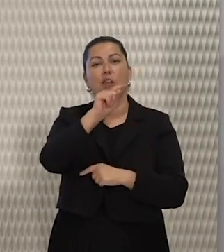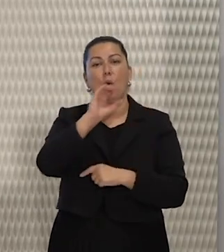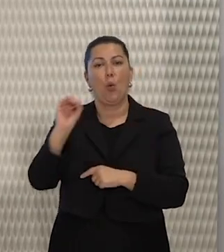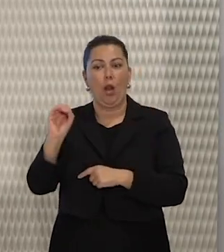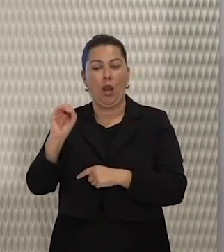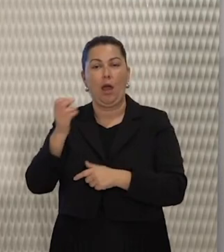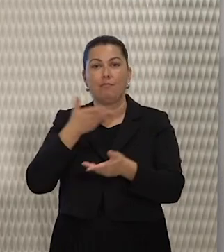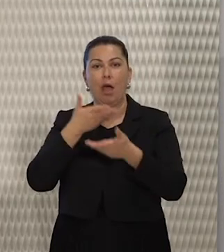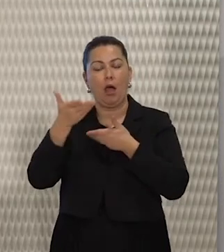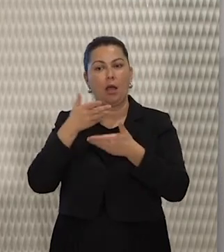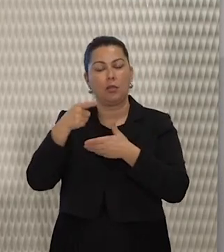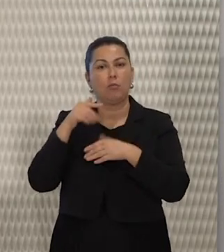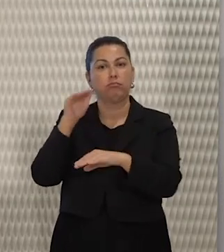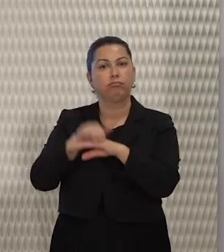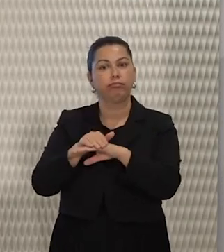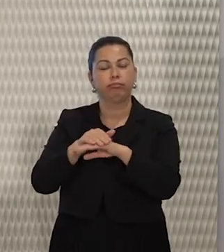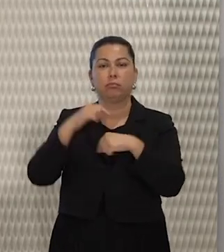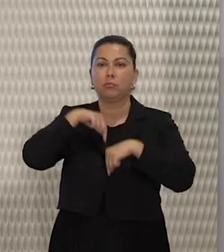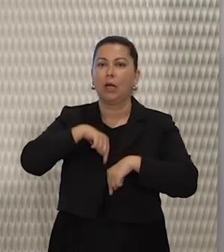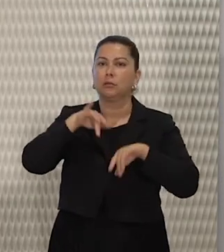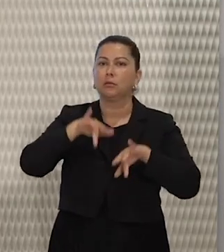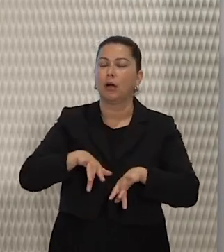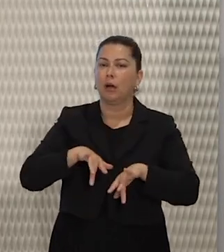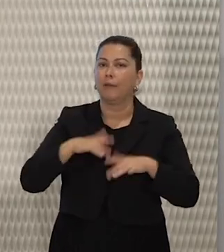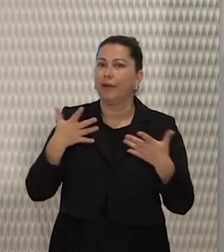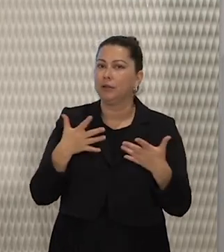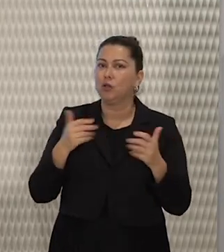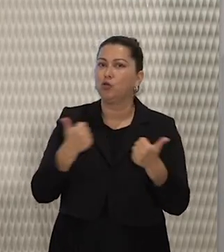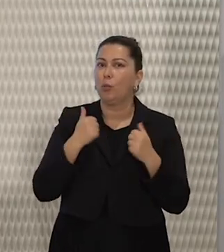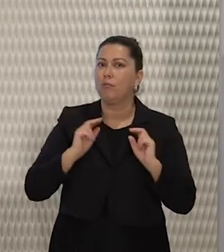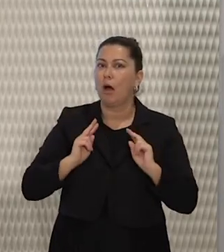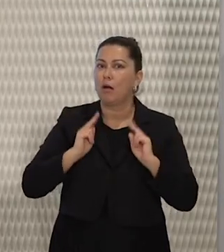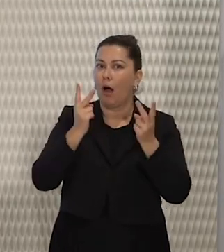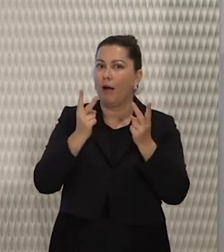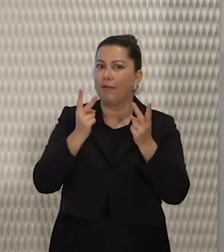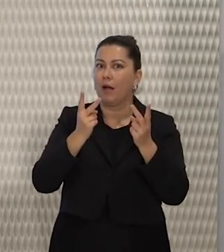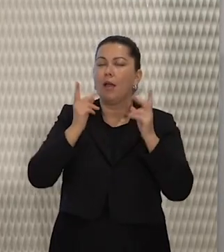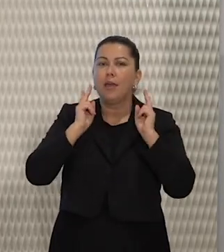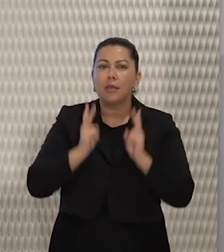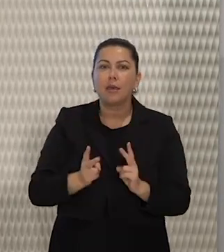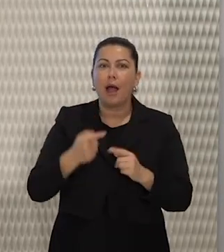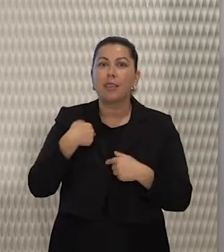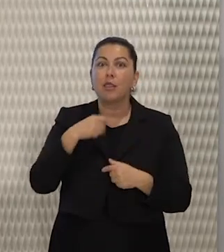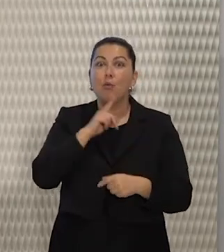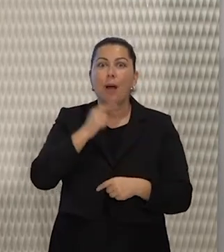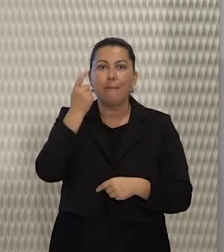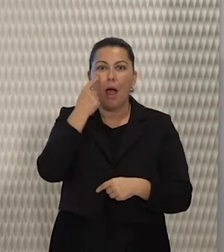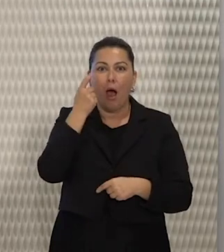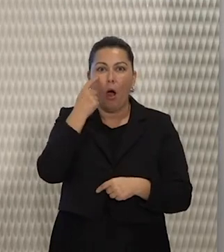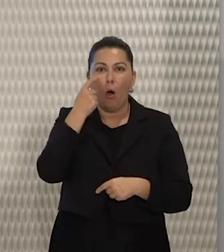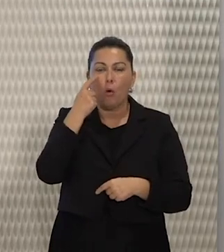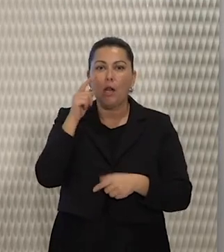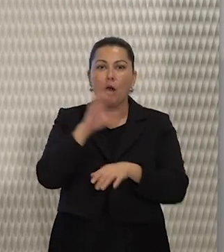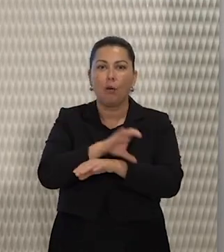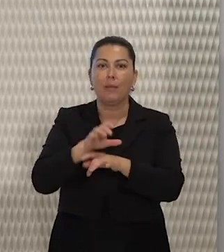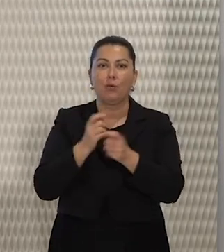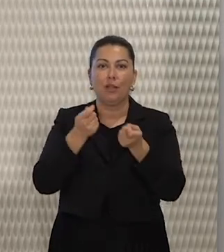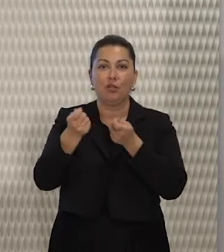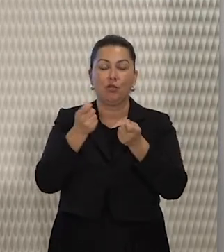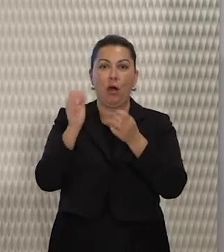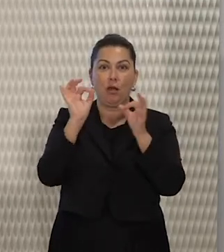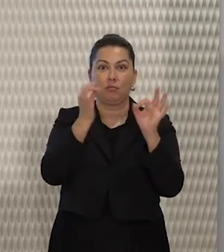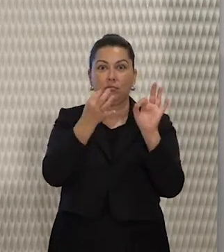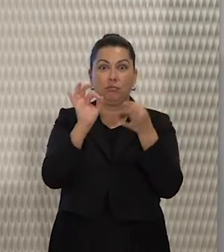entdeckt, dass eine Superkraft in mir steckt. Ich kann nur mit den Augen einen Computer steuern. So habe ich